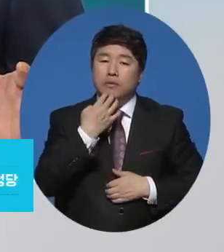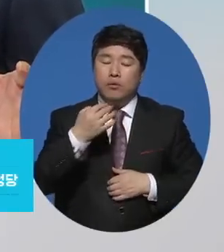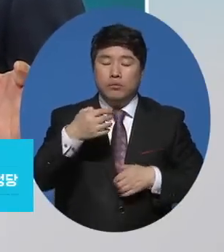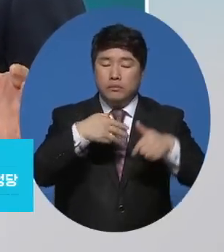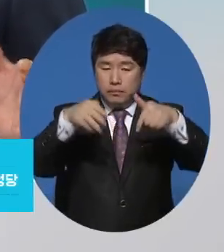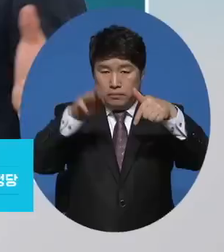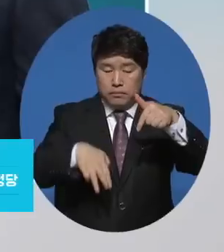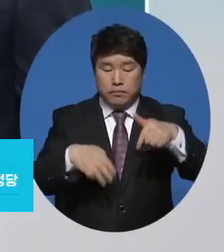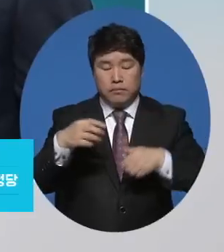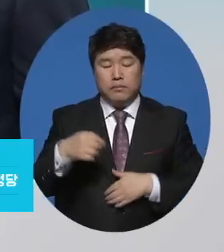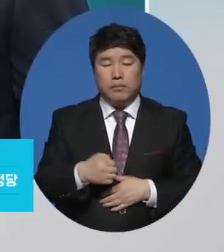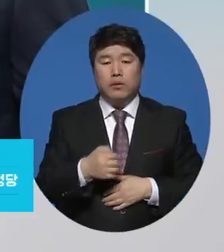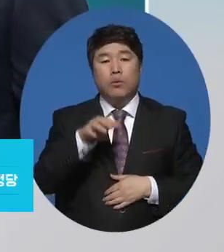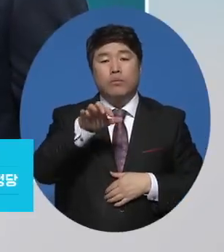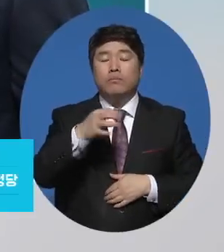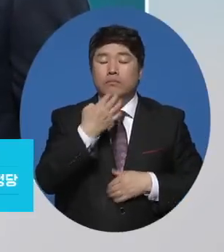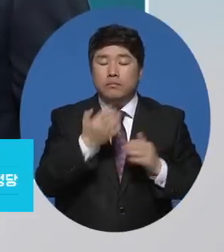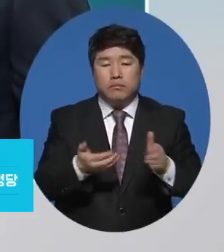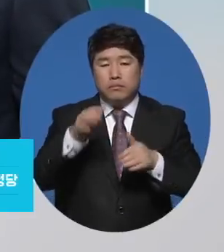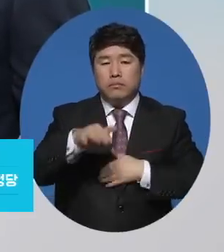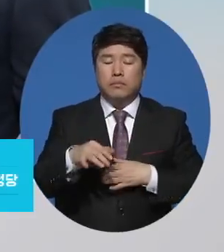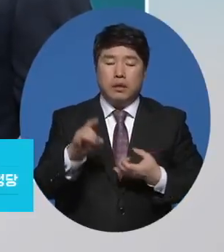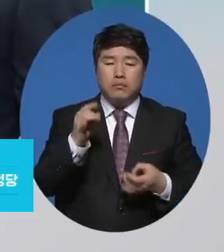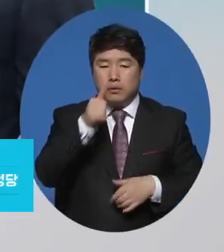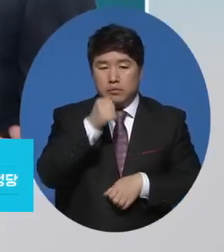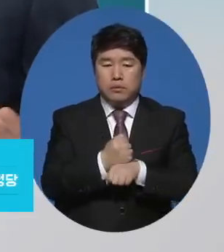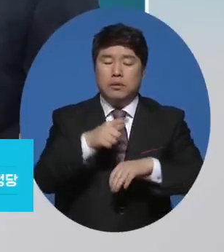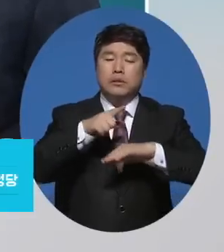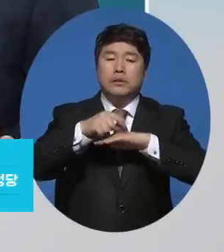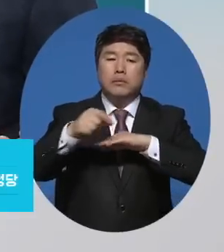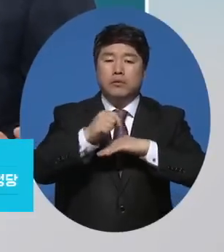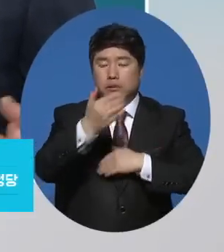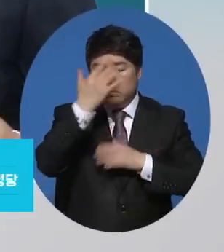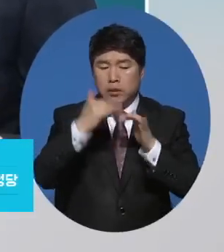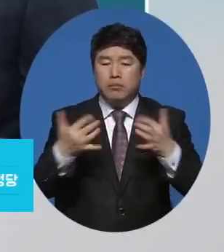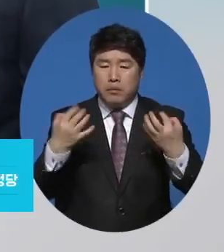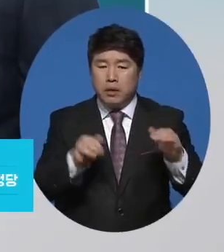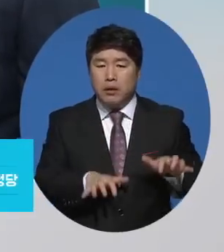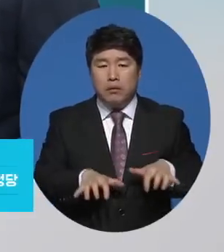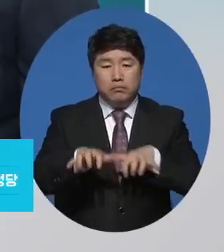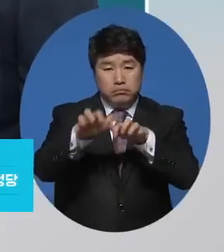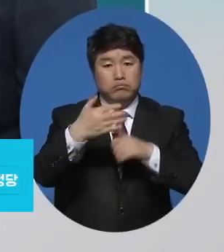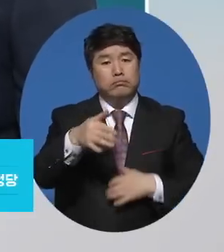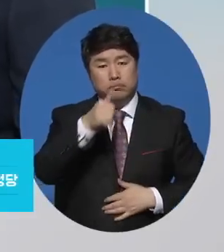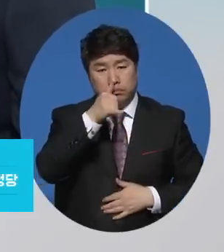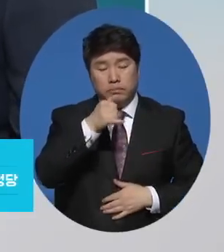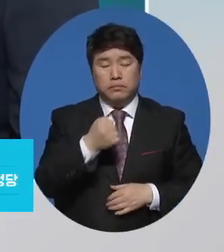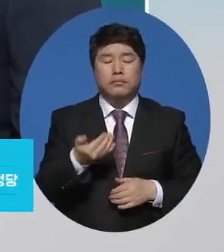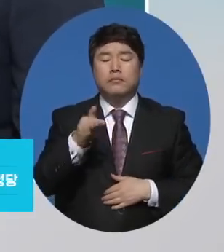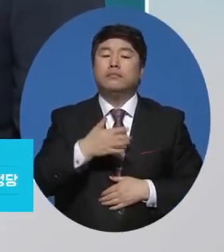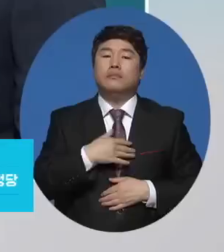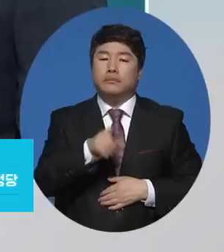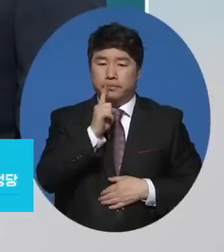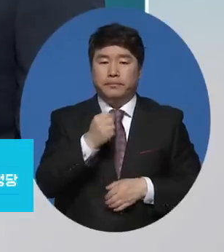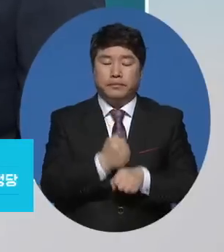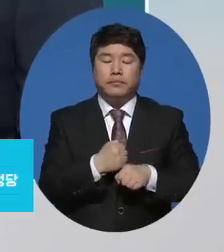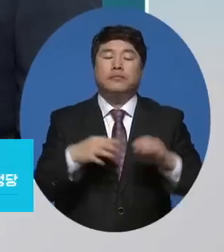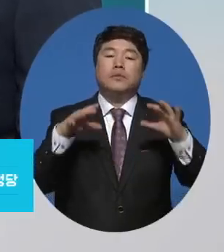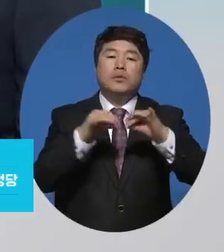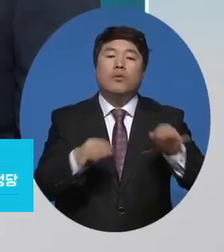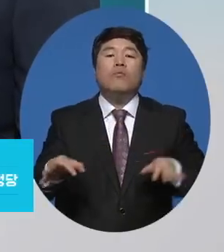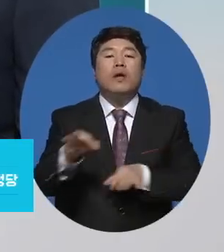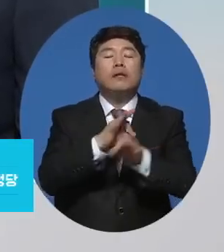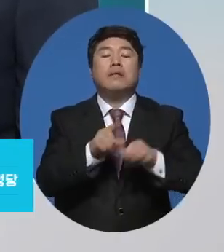이쪽은 그냥 가만히 있어도 지방에서 젊은 애들 그쪽으로 자꾸 가잖아요 그래서 제가 말씀드리는 거는 그는 뭐 공유 경제 이런